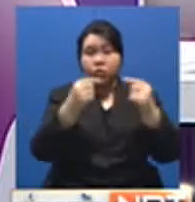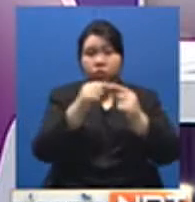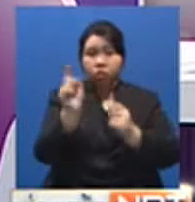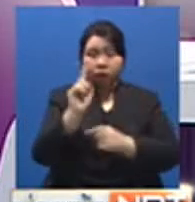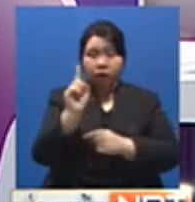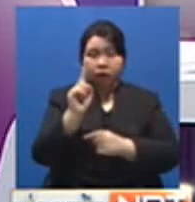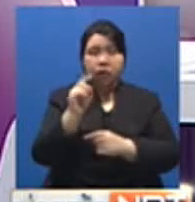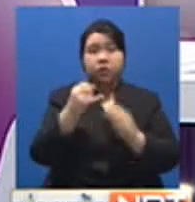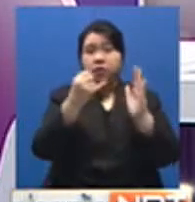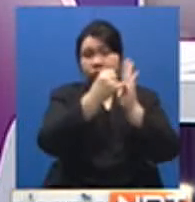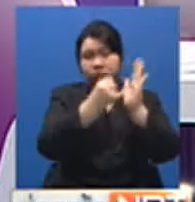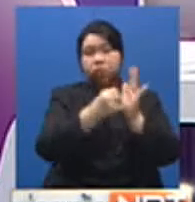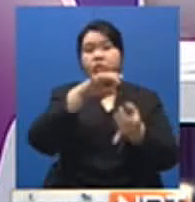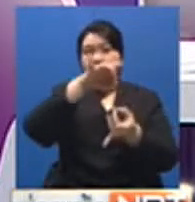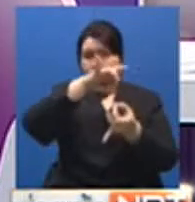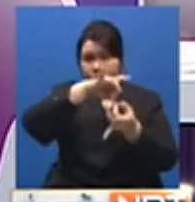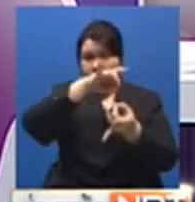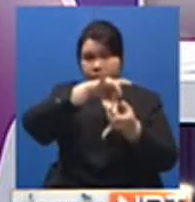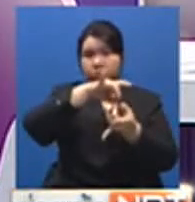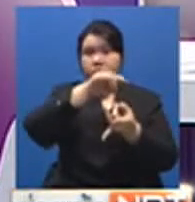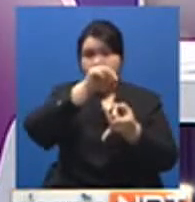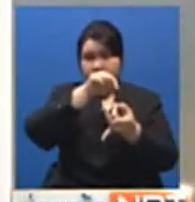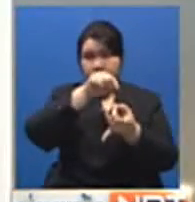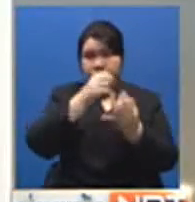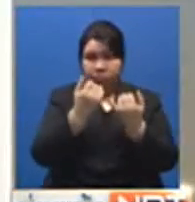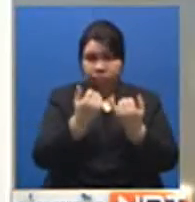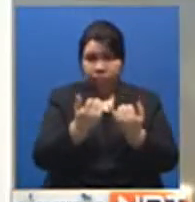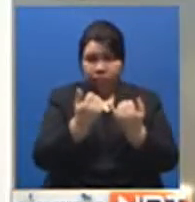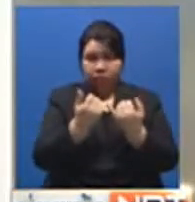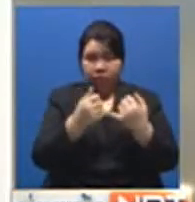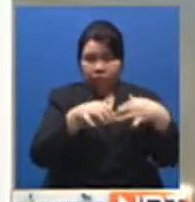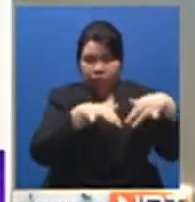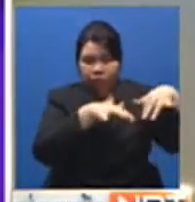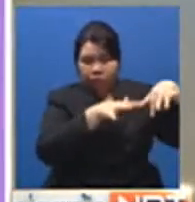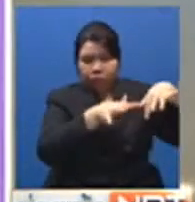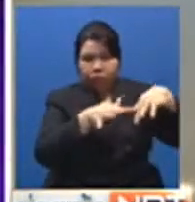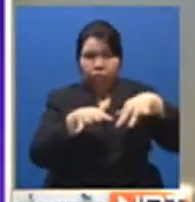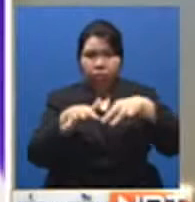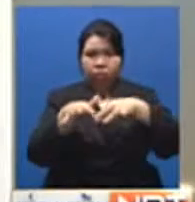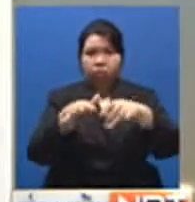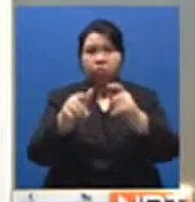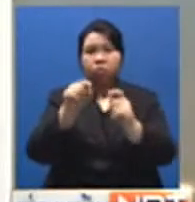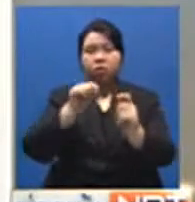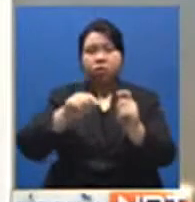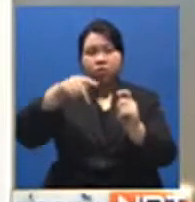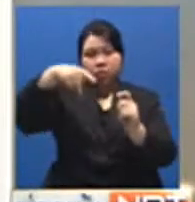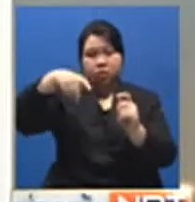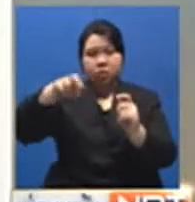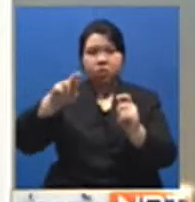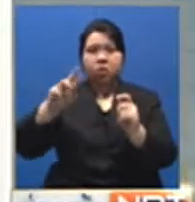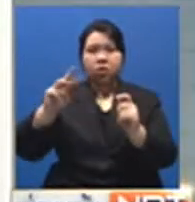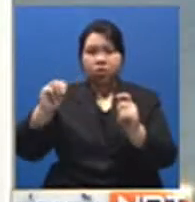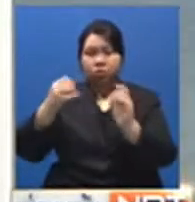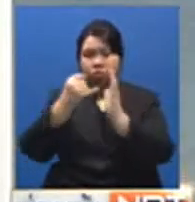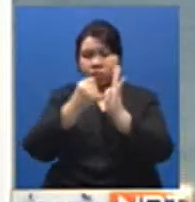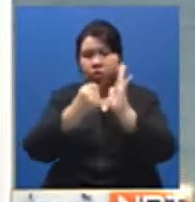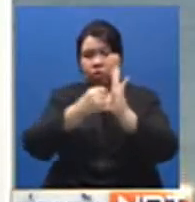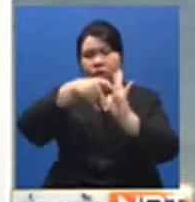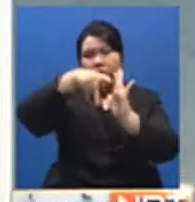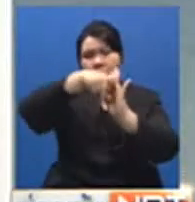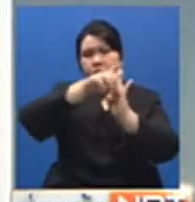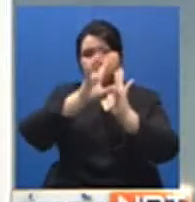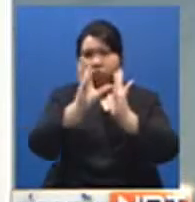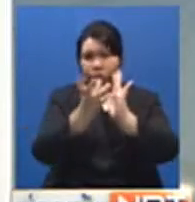น้ำจากจังหวัดสุโขทัยเองนะคะตอนนี้เริ่มเข้าไปท่วมในพื้นที่อำเภอพรหมพิรามจังหวัดพิษณุโลกแล้ว